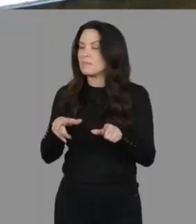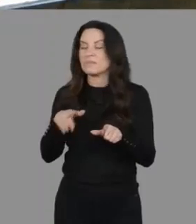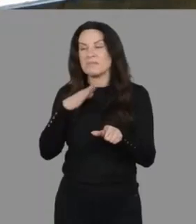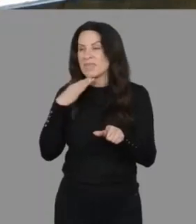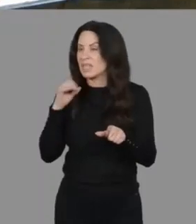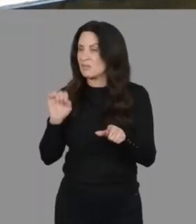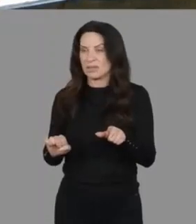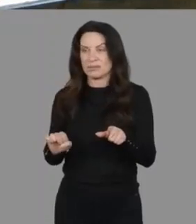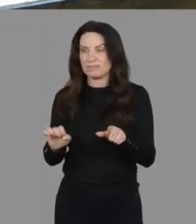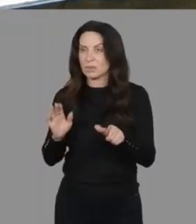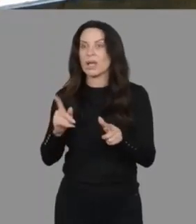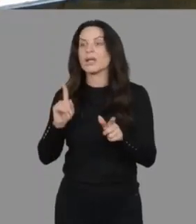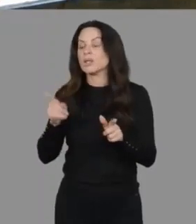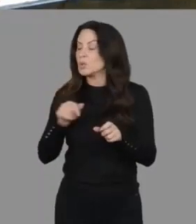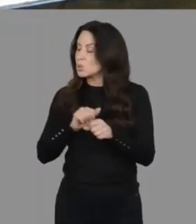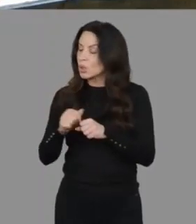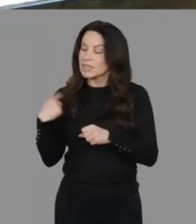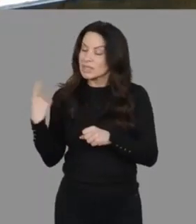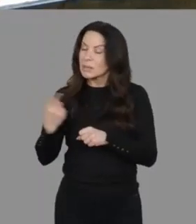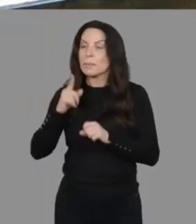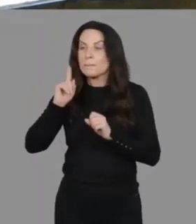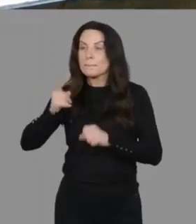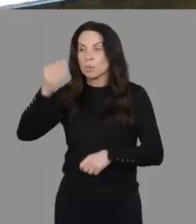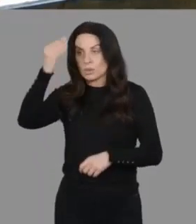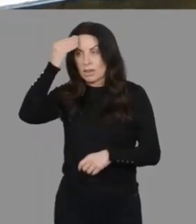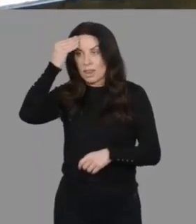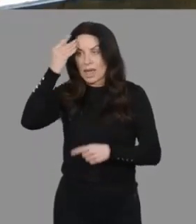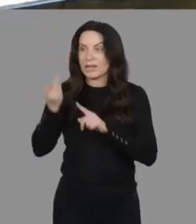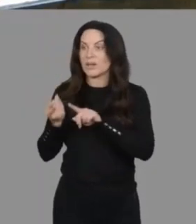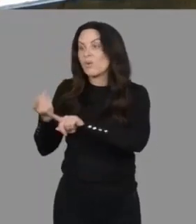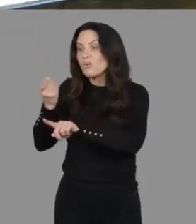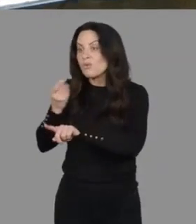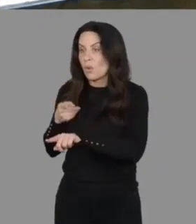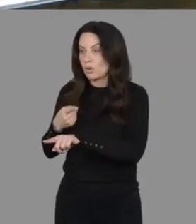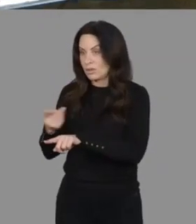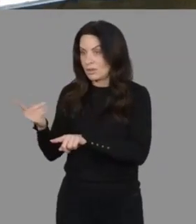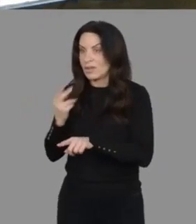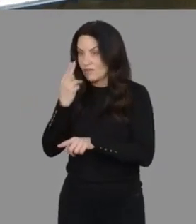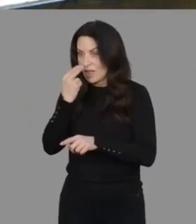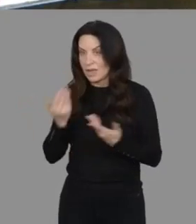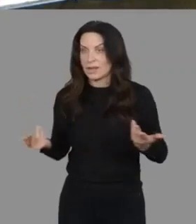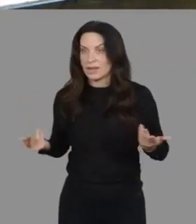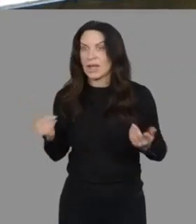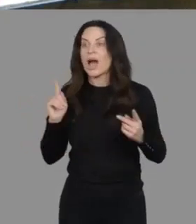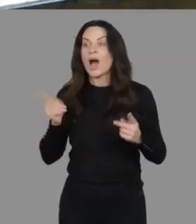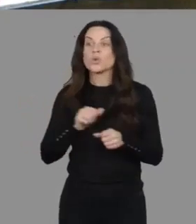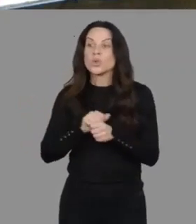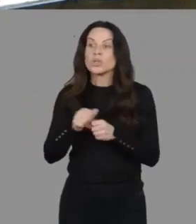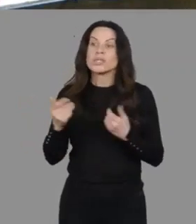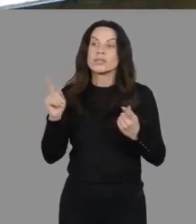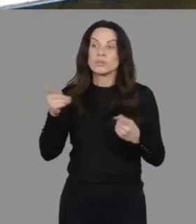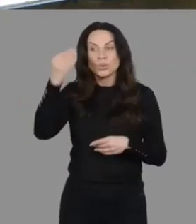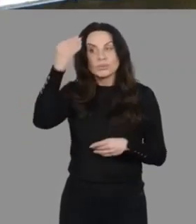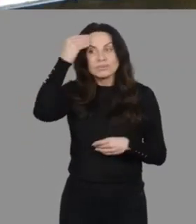daraus lernen. Wir sollten aber auch daraus lernen, was gut gelaufen ist.